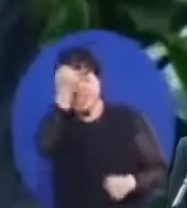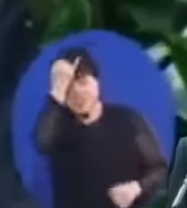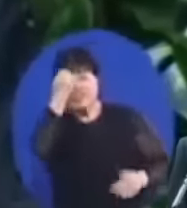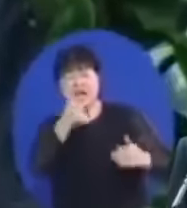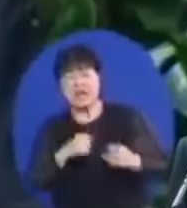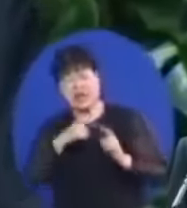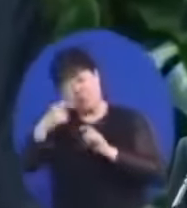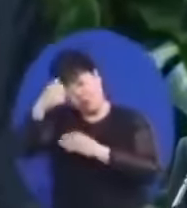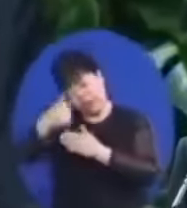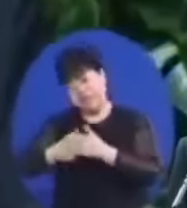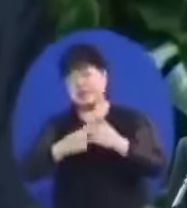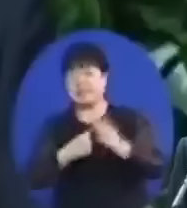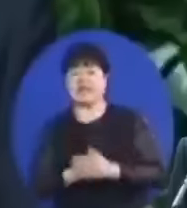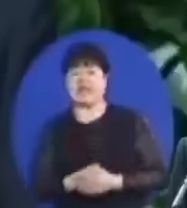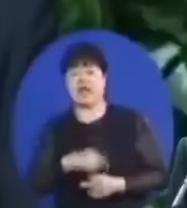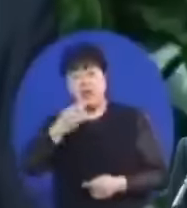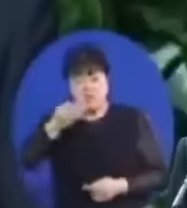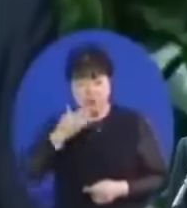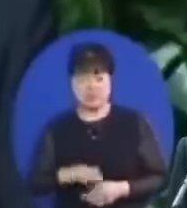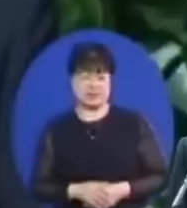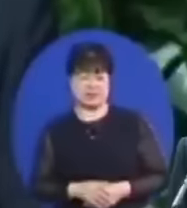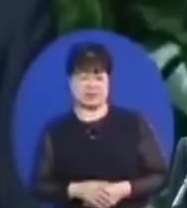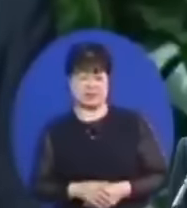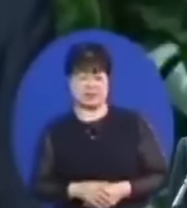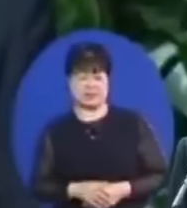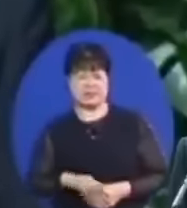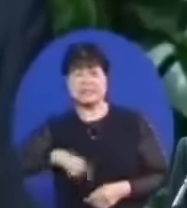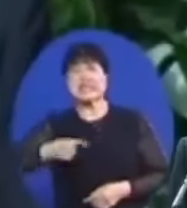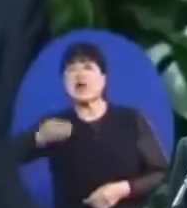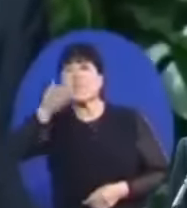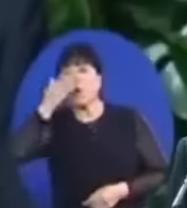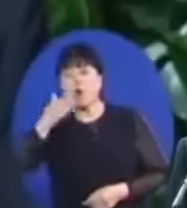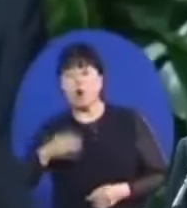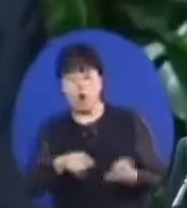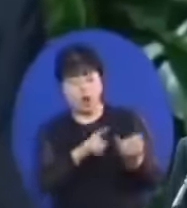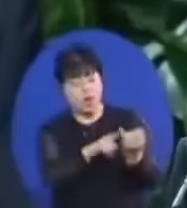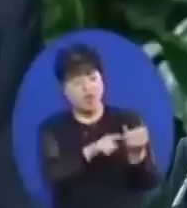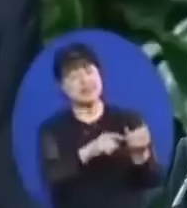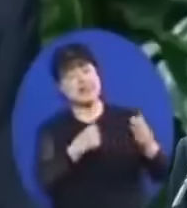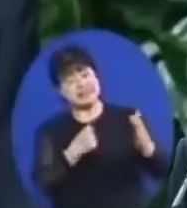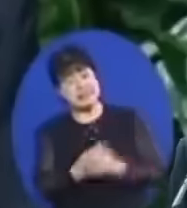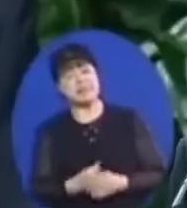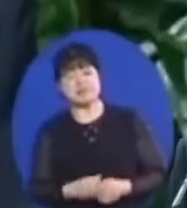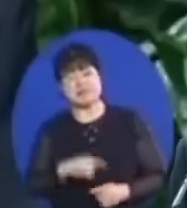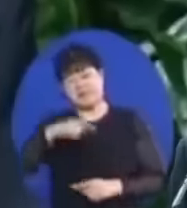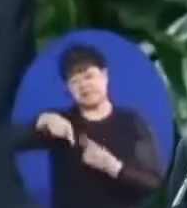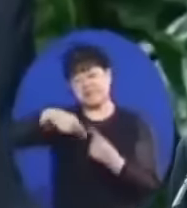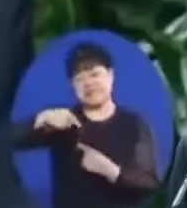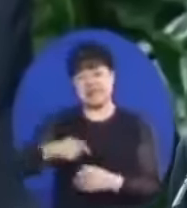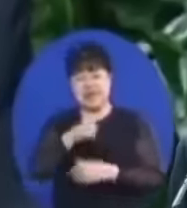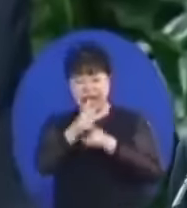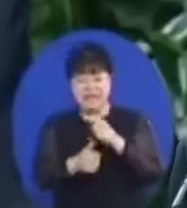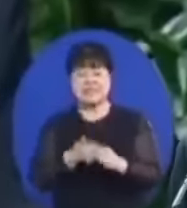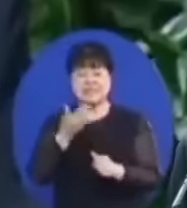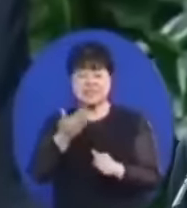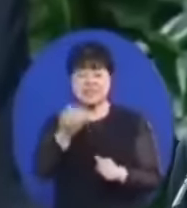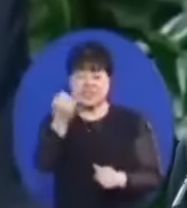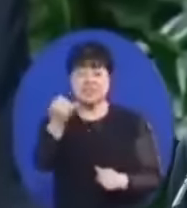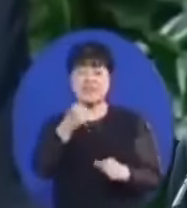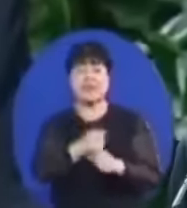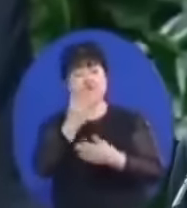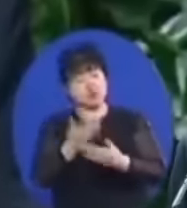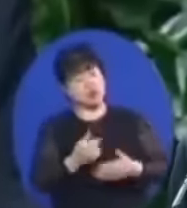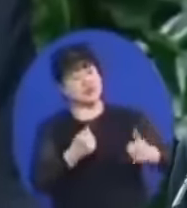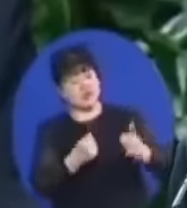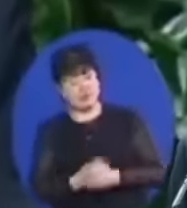나를 꿰물어 먹었습니다. 죽여 먹어놓고 난 다음에 책임은 하나님이 먼저 책임자입니다. 저 여자를 만들어